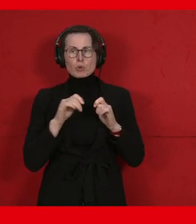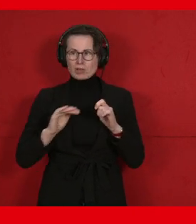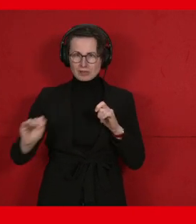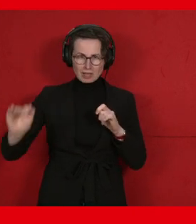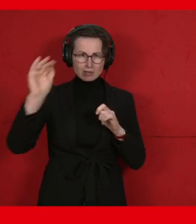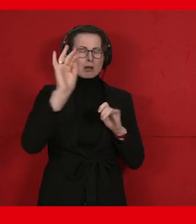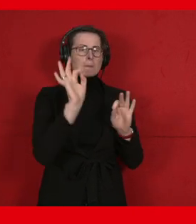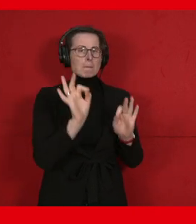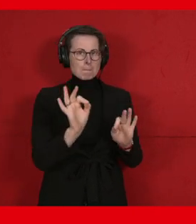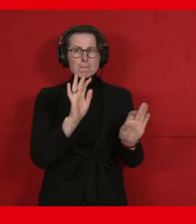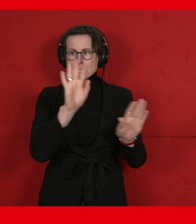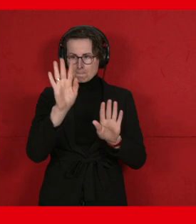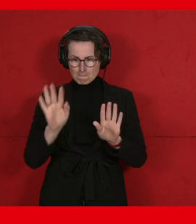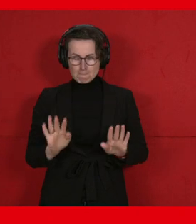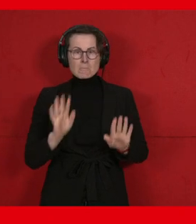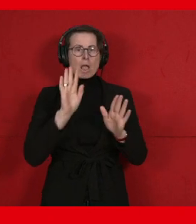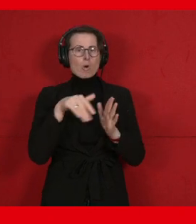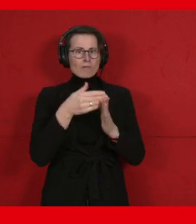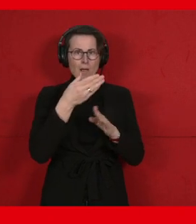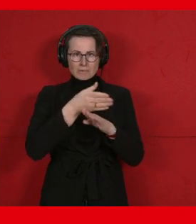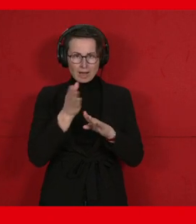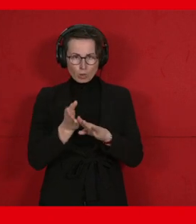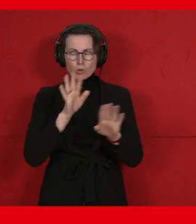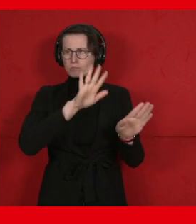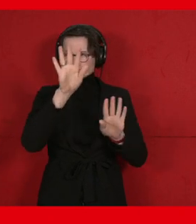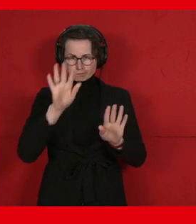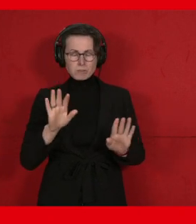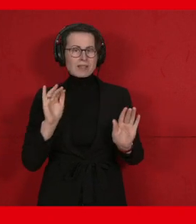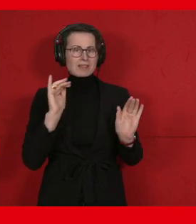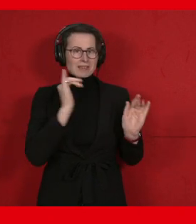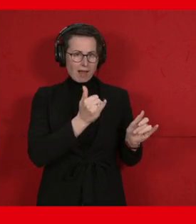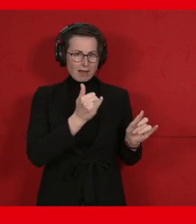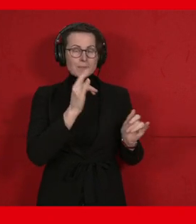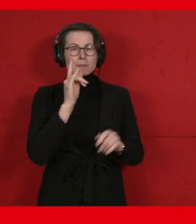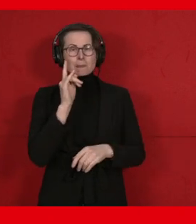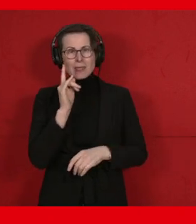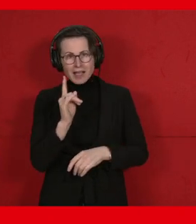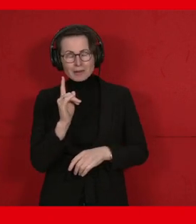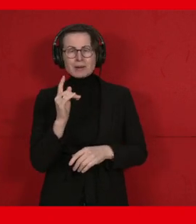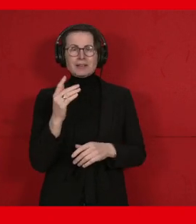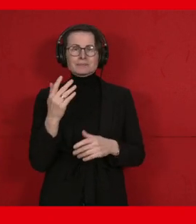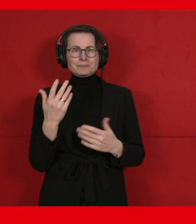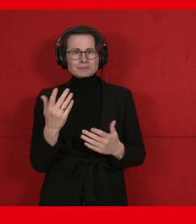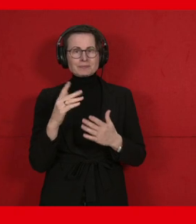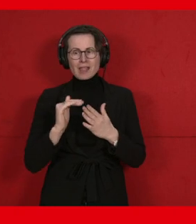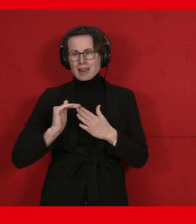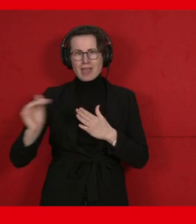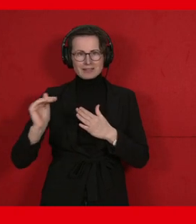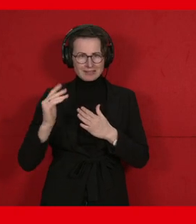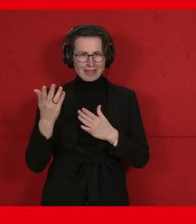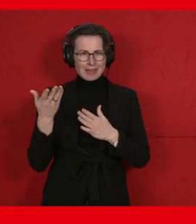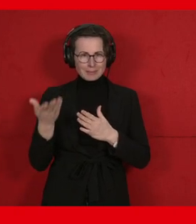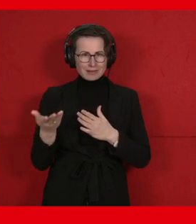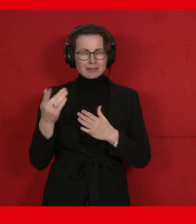nochmal besser sortiert werden und die Aufgabenteilung nochmal etwas nachgeschärft werden? Ja. Ich finde immer, dass sich die Landesebene dann sehr